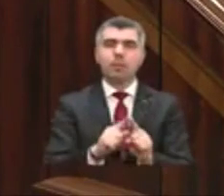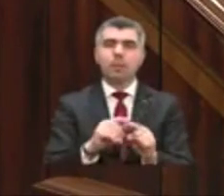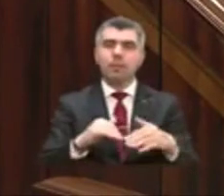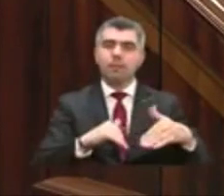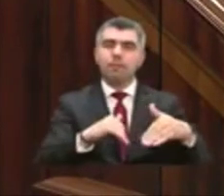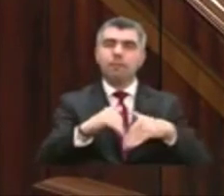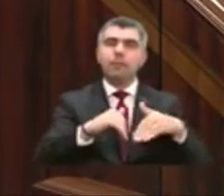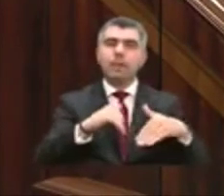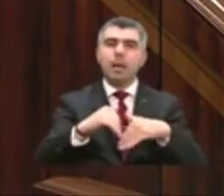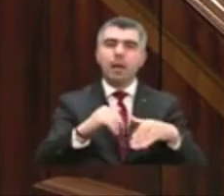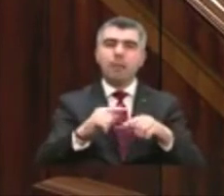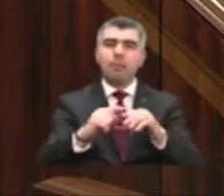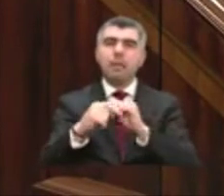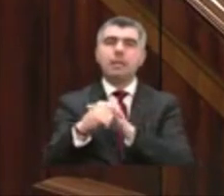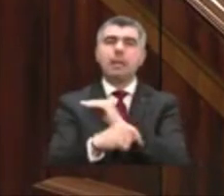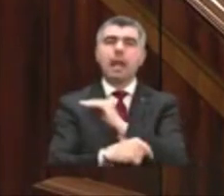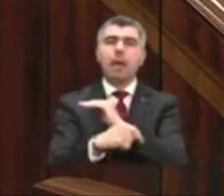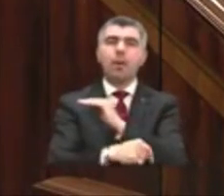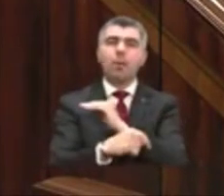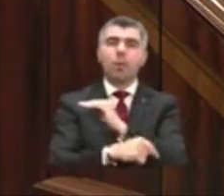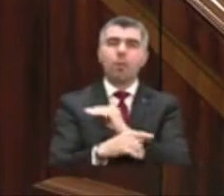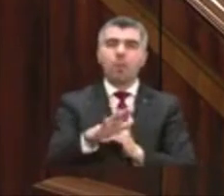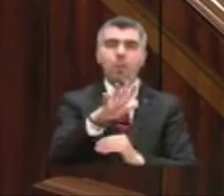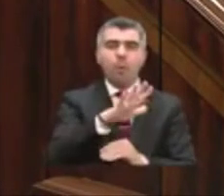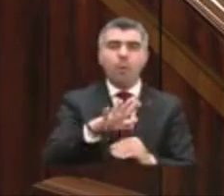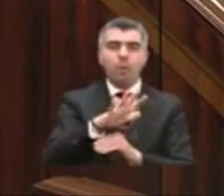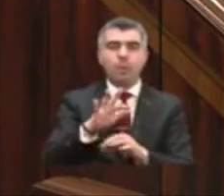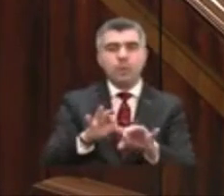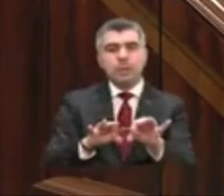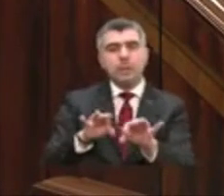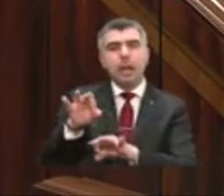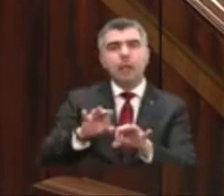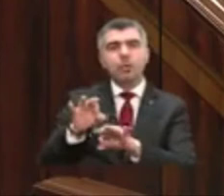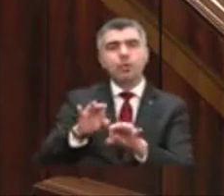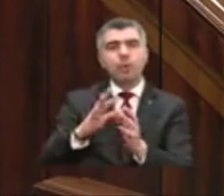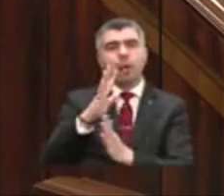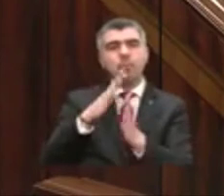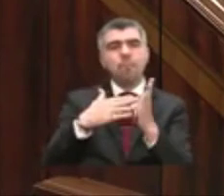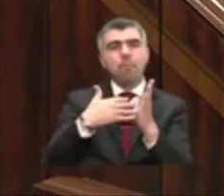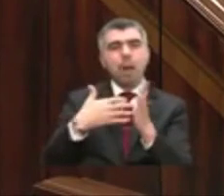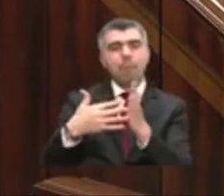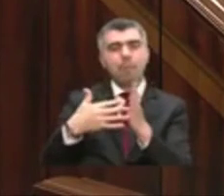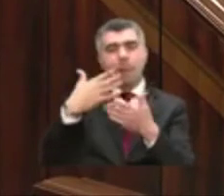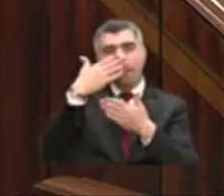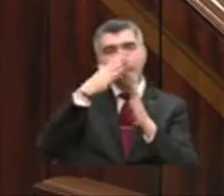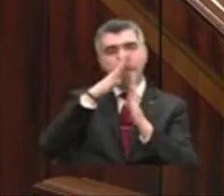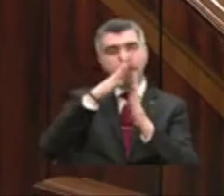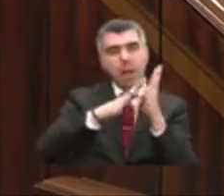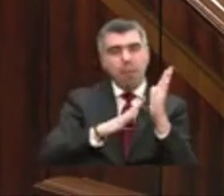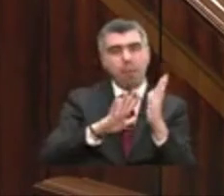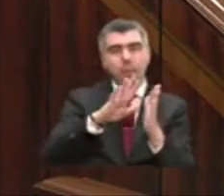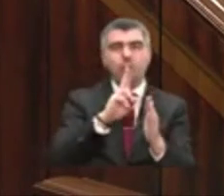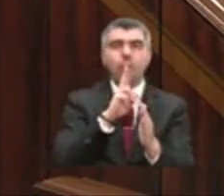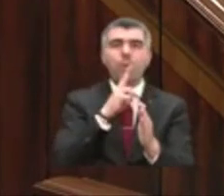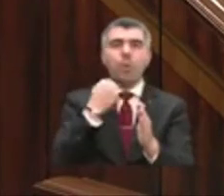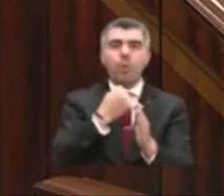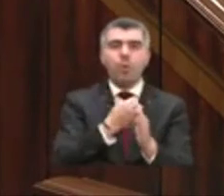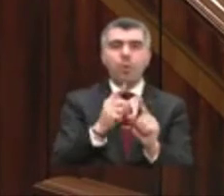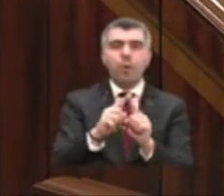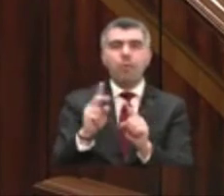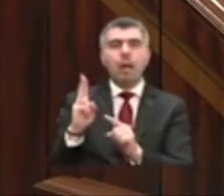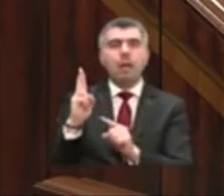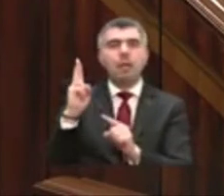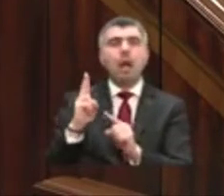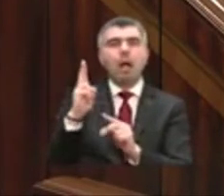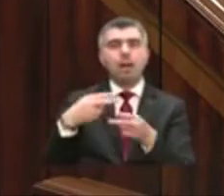الطرقية بأقالي من الجنوبية من الاستراتيجية الوطنية للسلامة الطرقية، لا سيما أن القطاع الحكومي المكلف أطلق في مرحلة